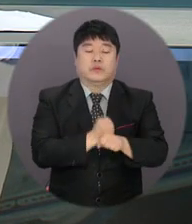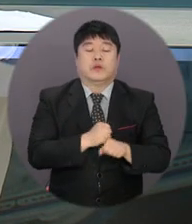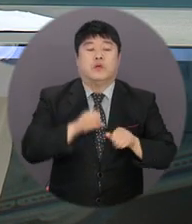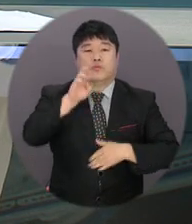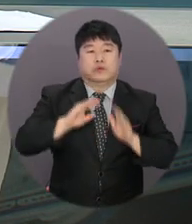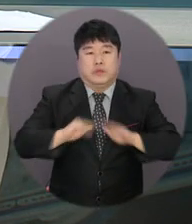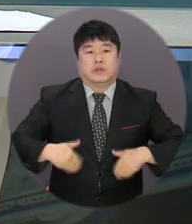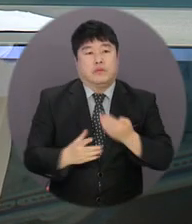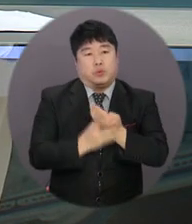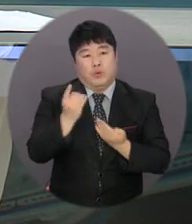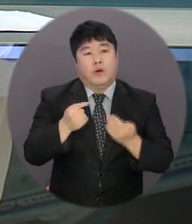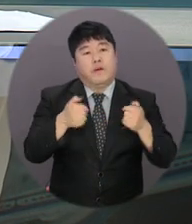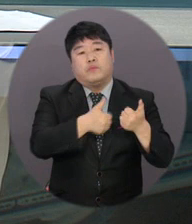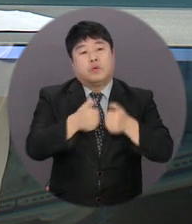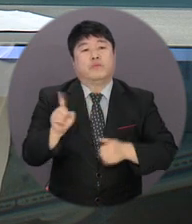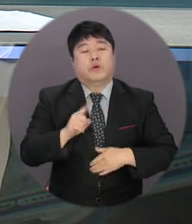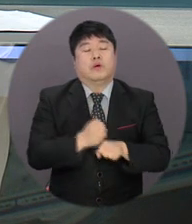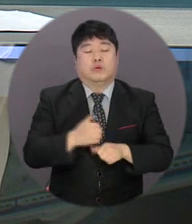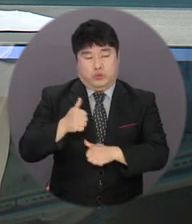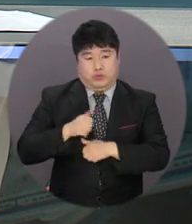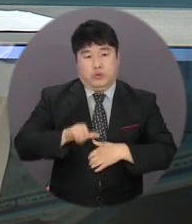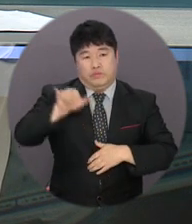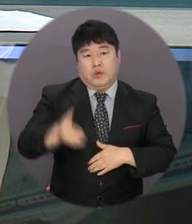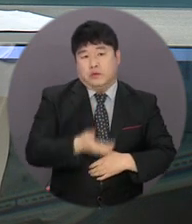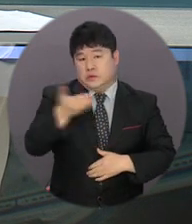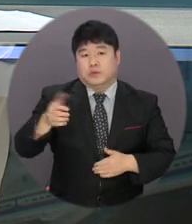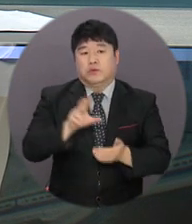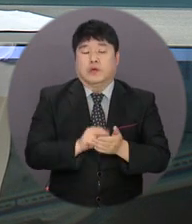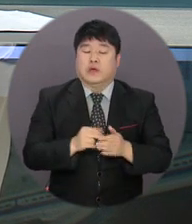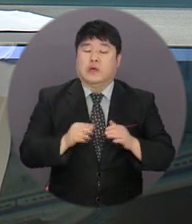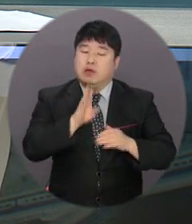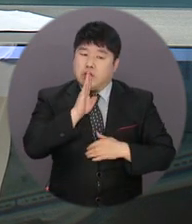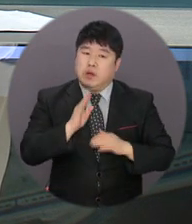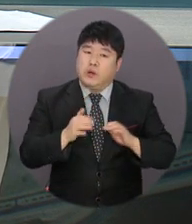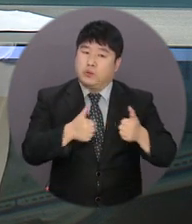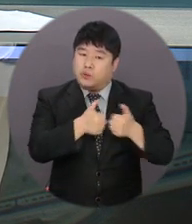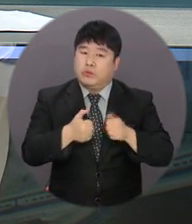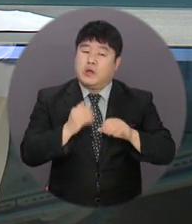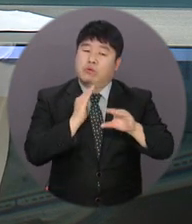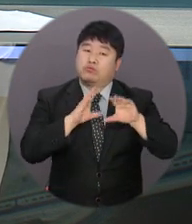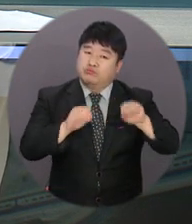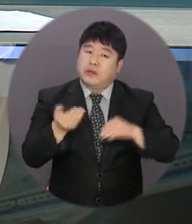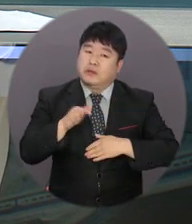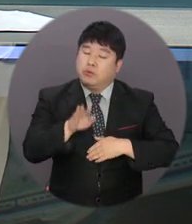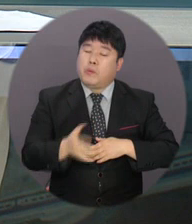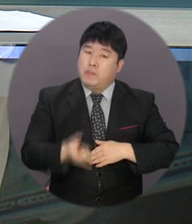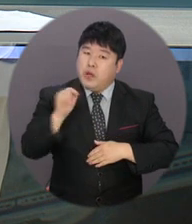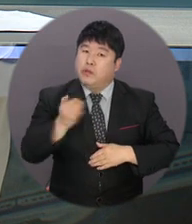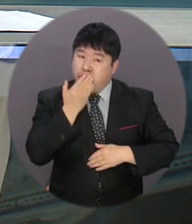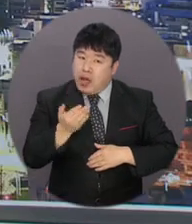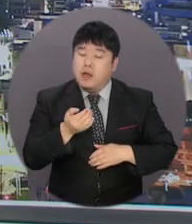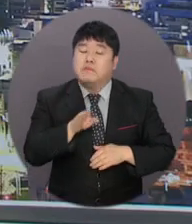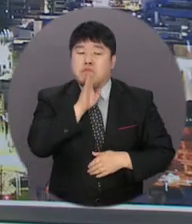통합 논의는 어떻습니까? 군공항 문제로 논의가 사실상 좀 중단된 상태인데요. 이것도 속도가 날 수 있을까요?